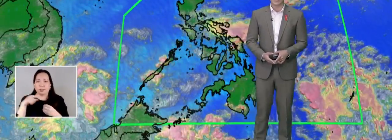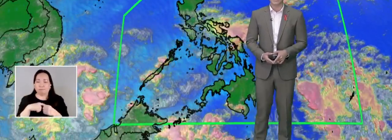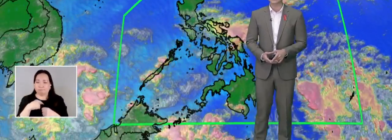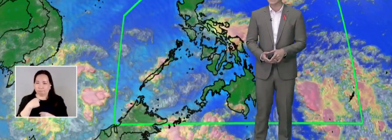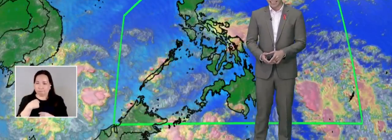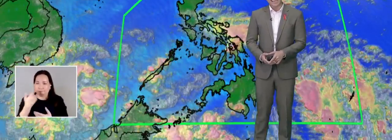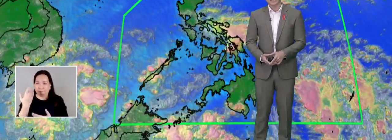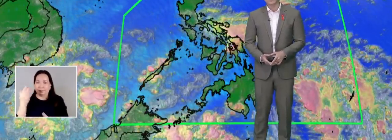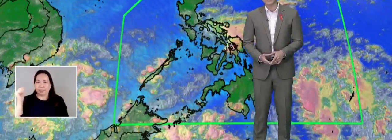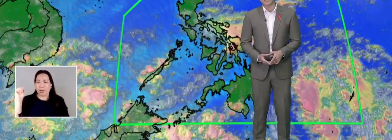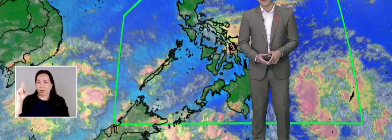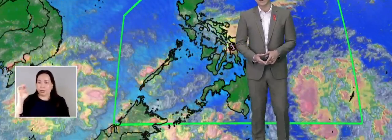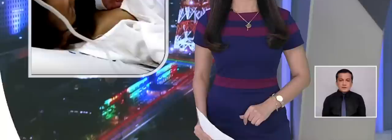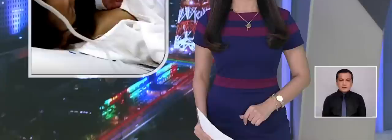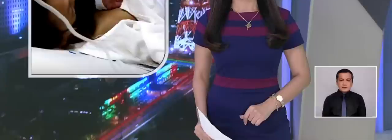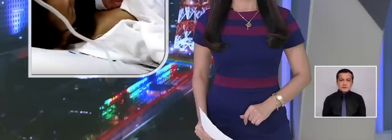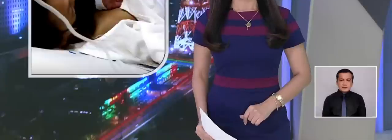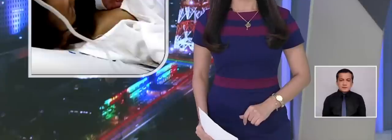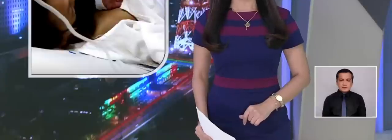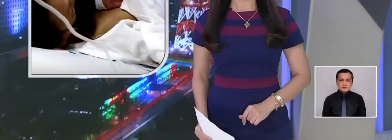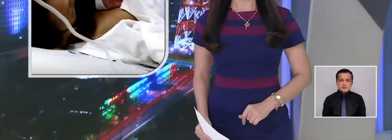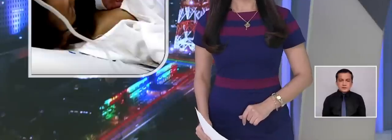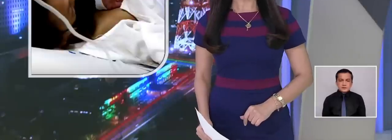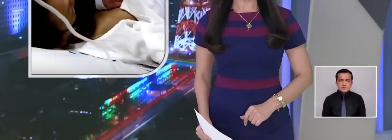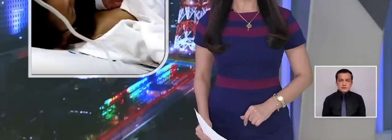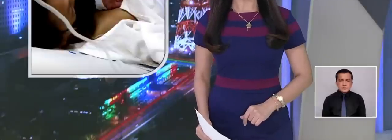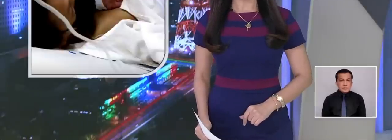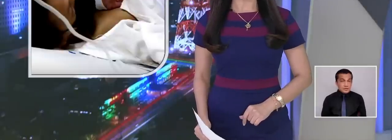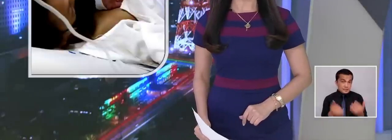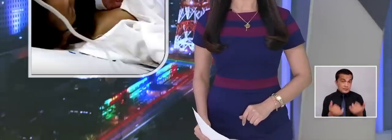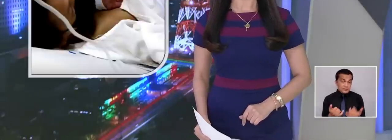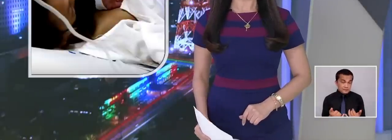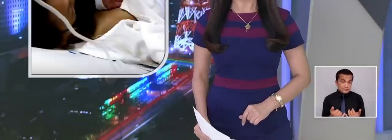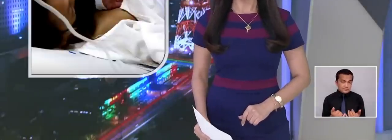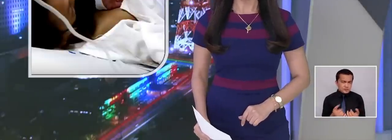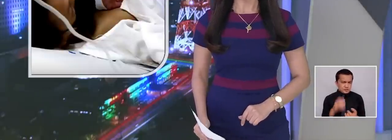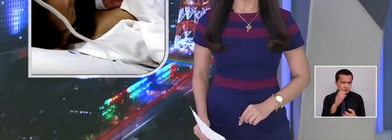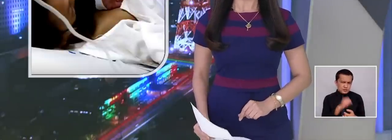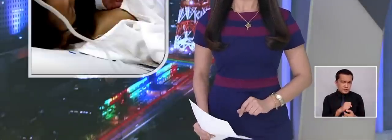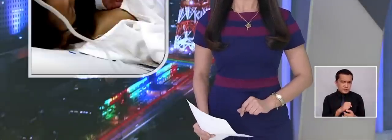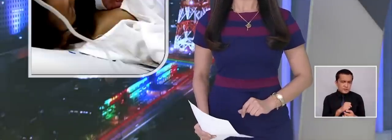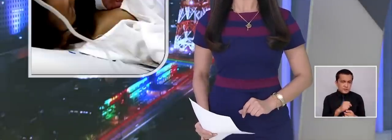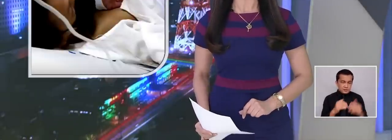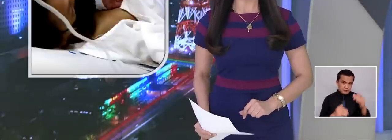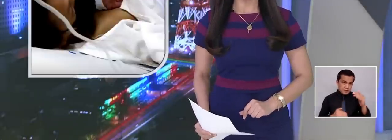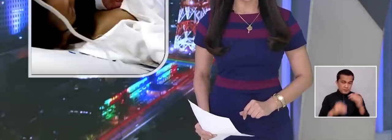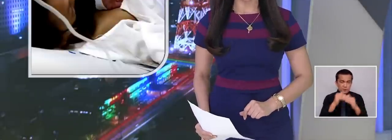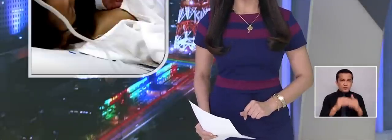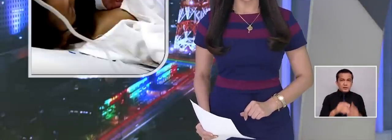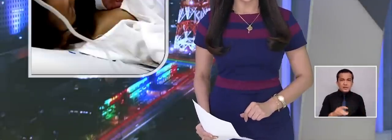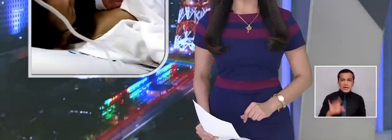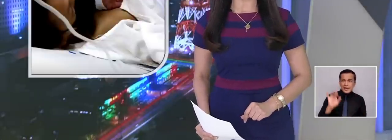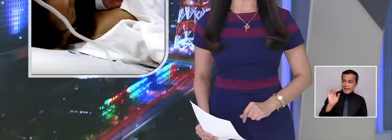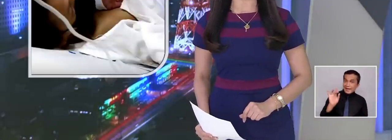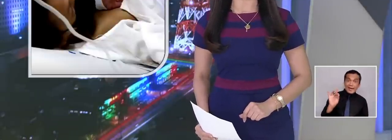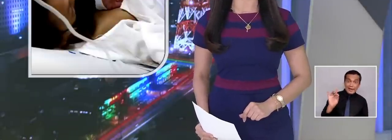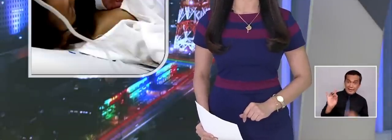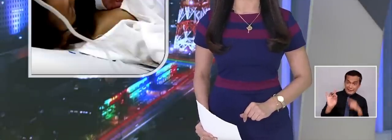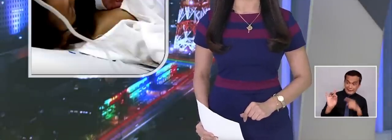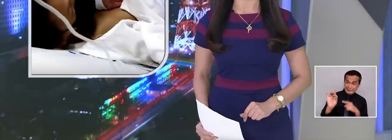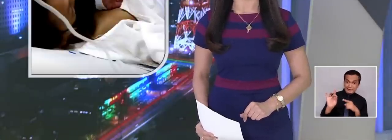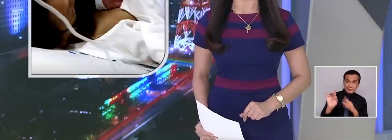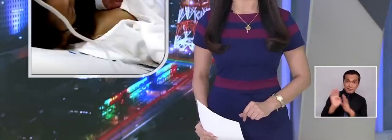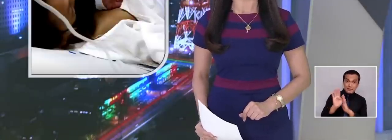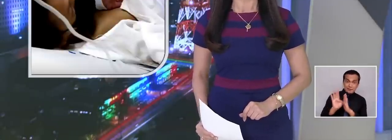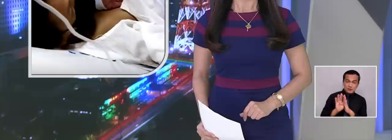Ariel Rojas. Ingat kapamilya! Ngayong araw, tinatayang papalo sa 8 bilyon ang populasyon ng